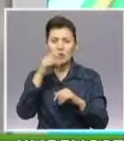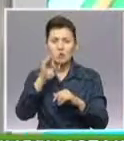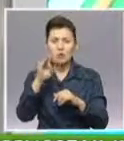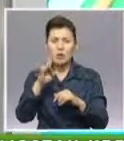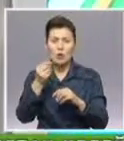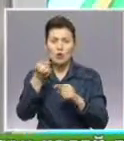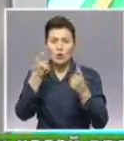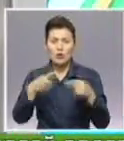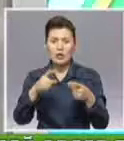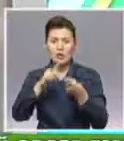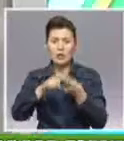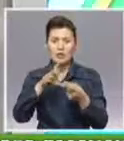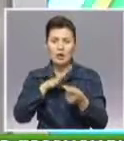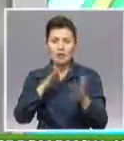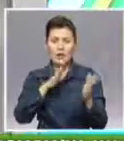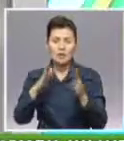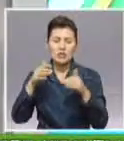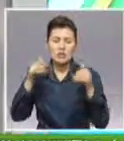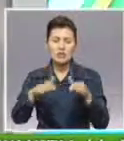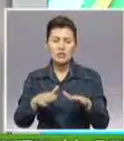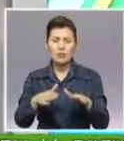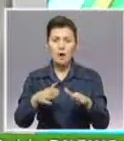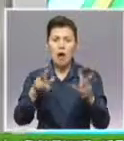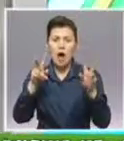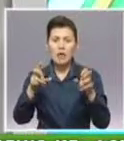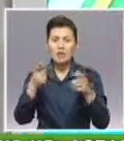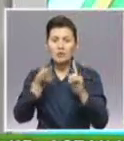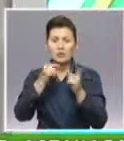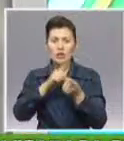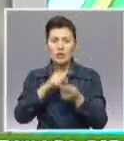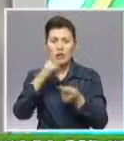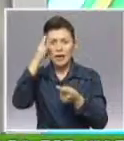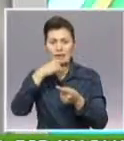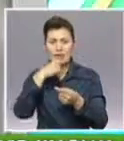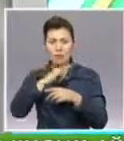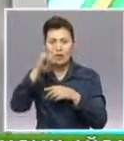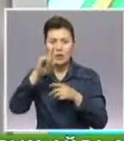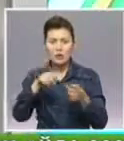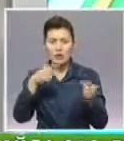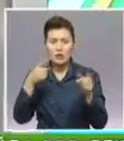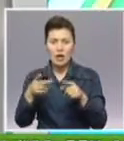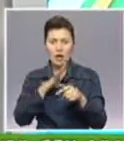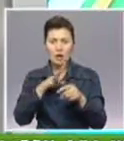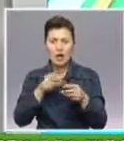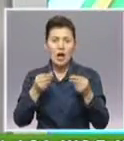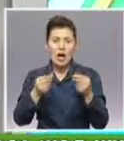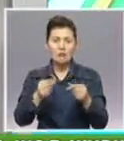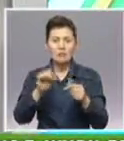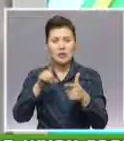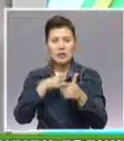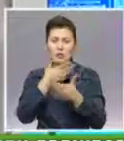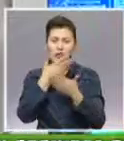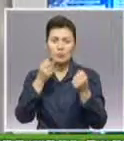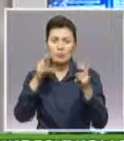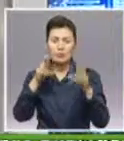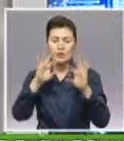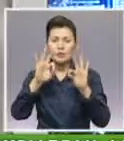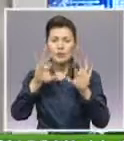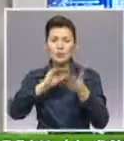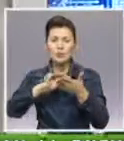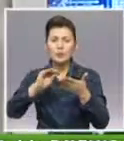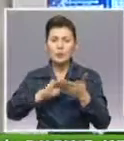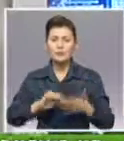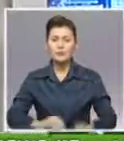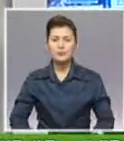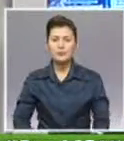рублінің құнсыздауына байланысты қабылданған шешім. Аталған өзгерістер отандық әуе тасымалдаушыларға әсер ете ме? Рауан Оқас айтып берсін.